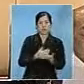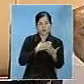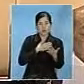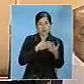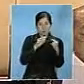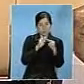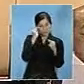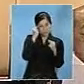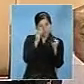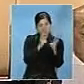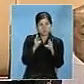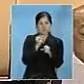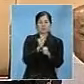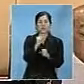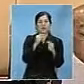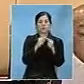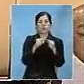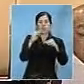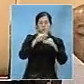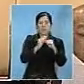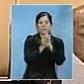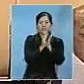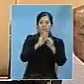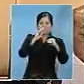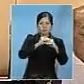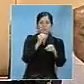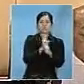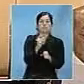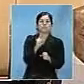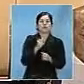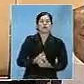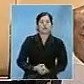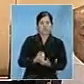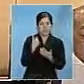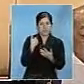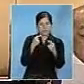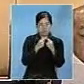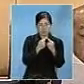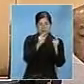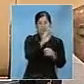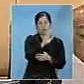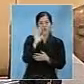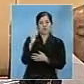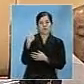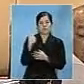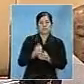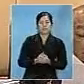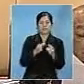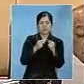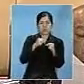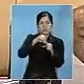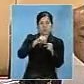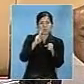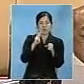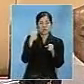ทำให้ราคามันสูงขึ้นเนี่ยก็ขออนุญาตเรียนว่าแท้ที่จริงแล้วมันกลับกันนะครับต้นทุนของแก๊สหุงต้มที่จริงแล้วสูงก